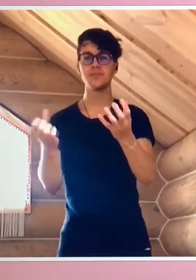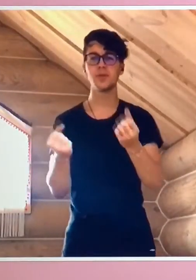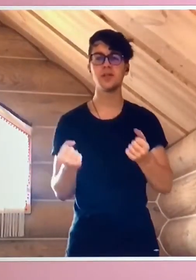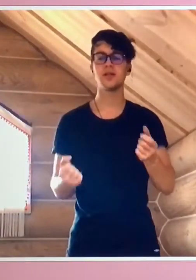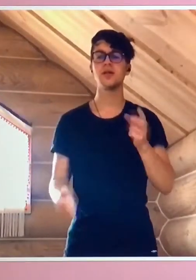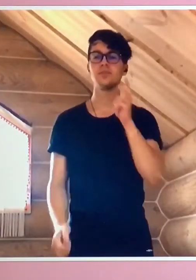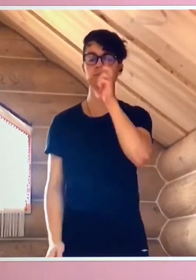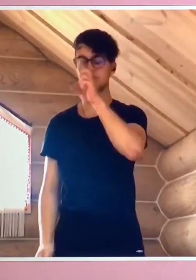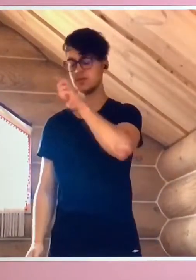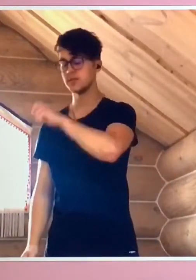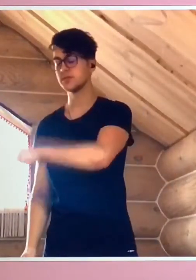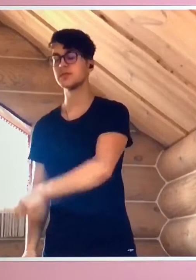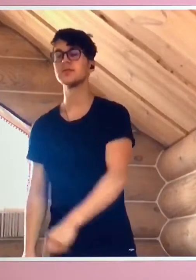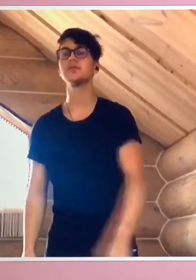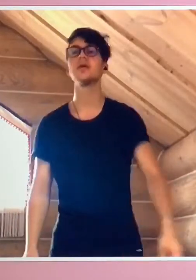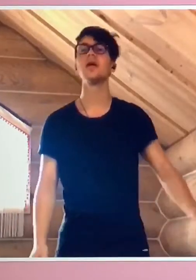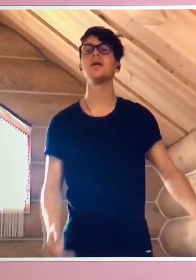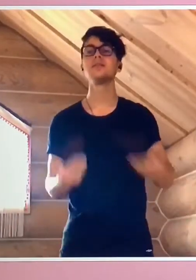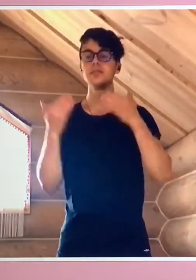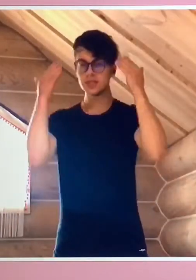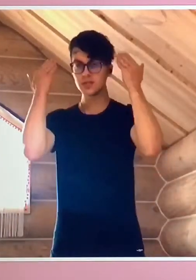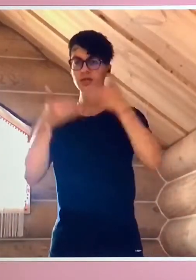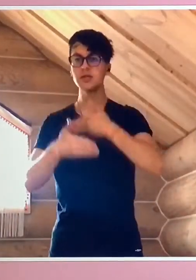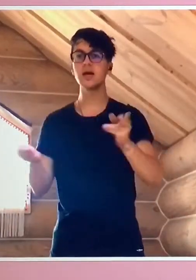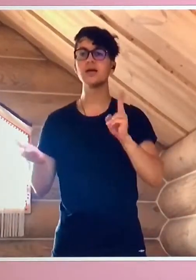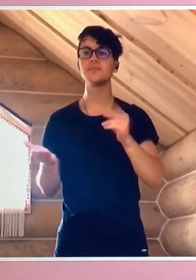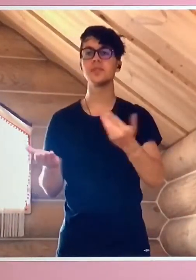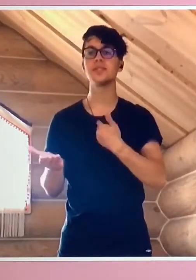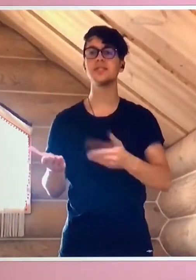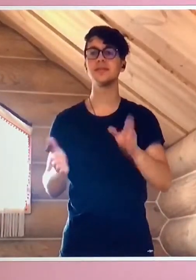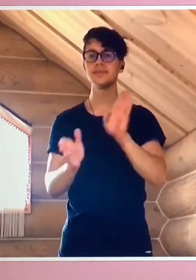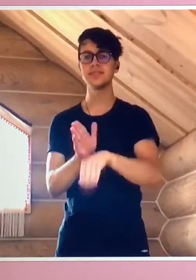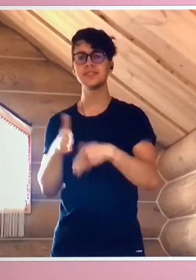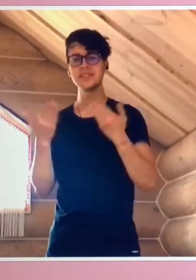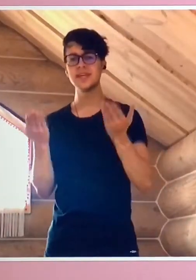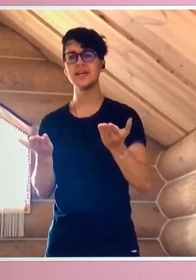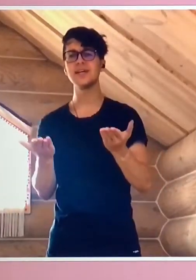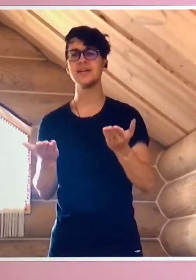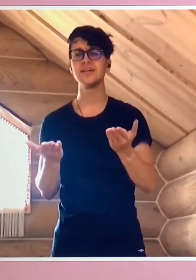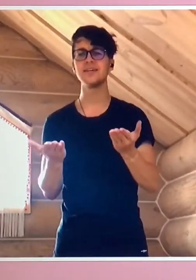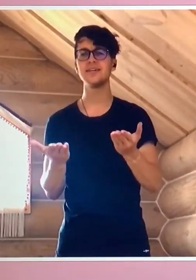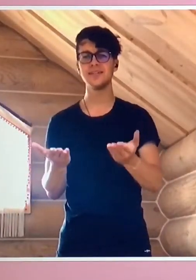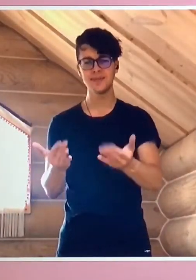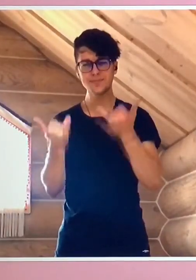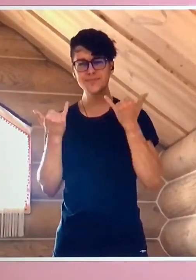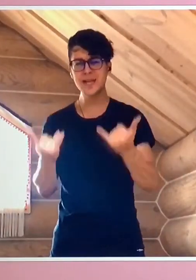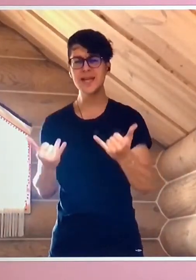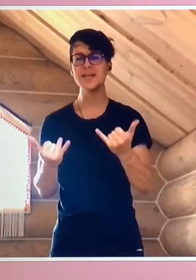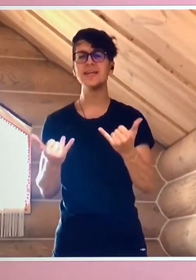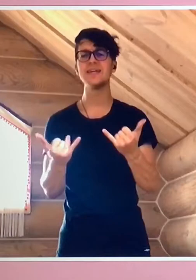просто забрала, бич. Я не знаю, как мне без тебя